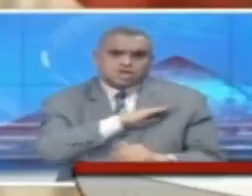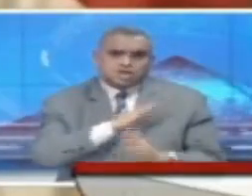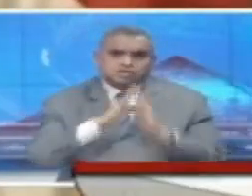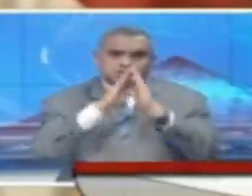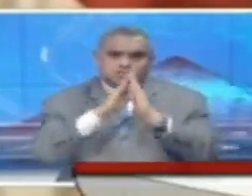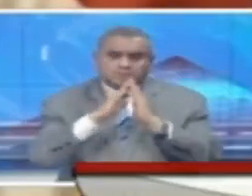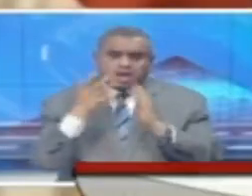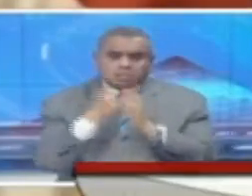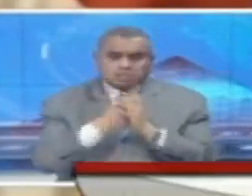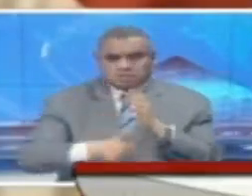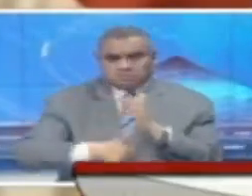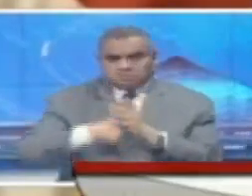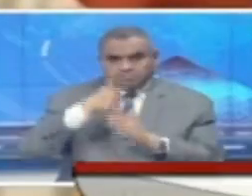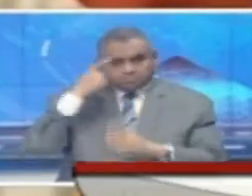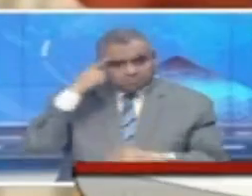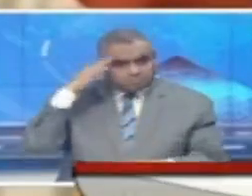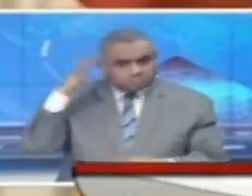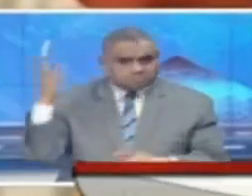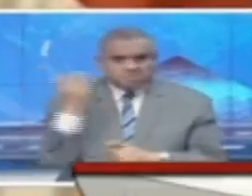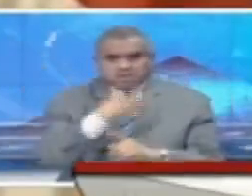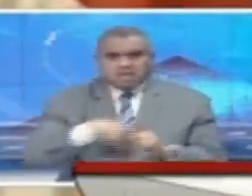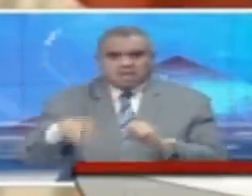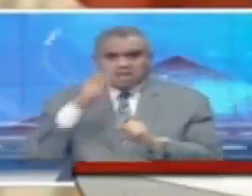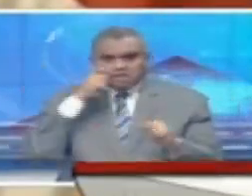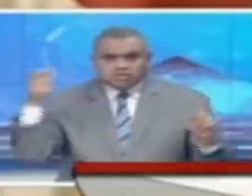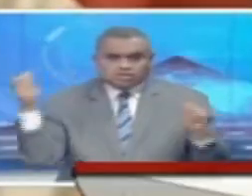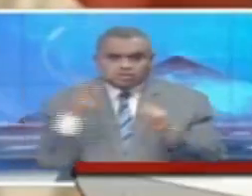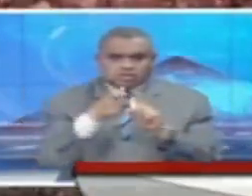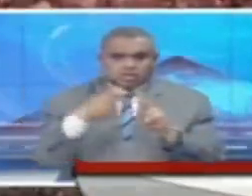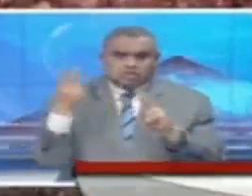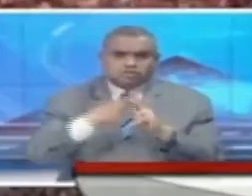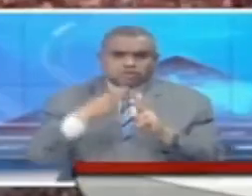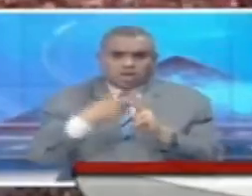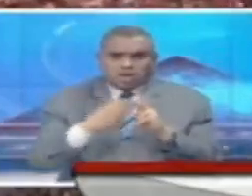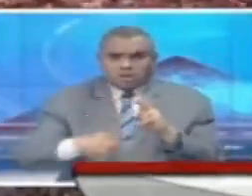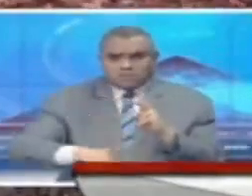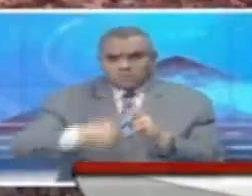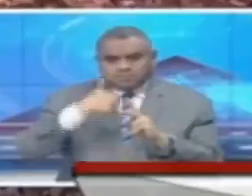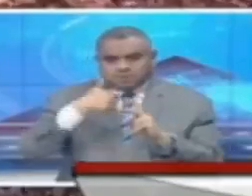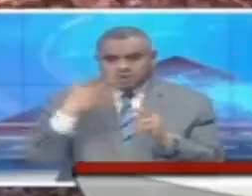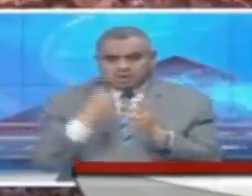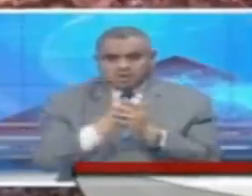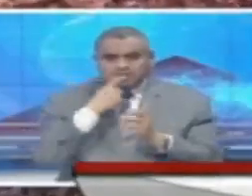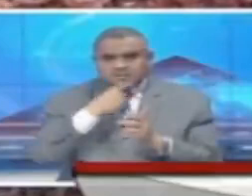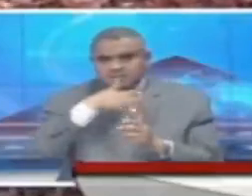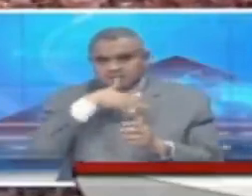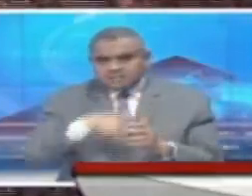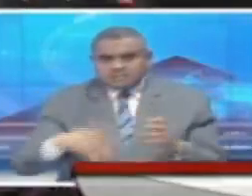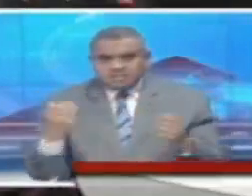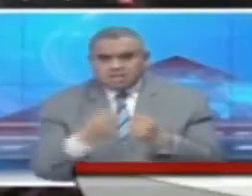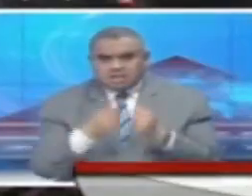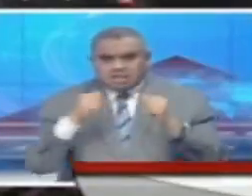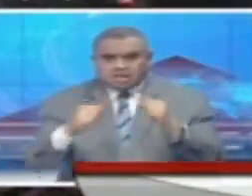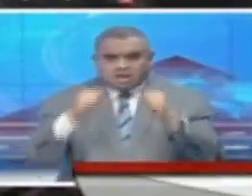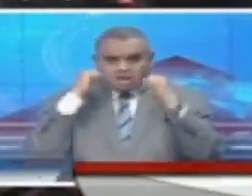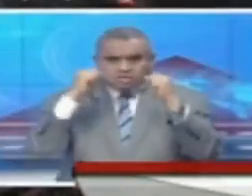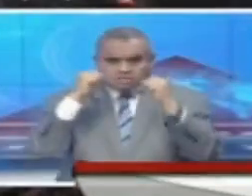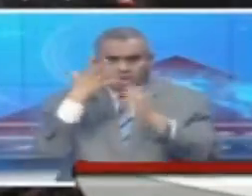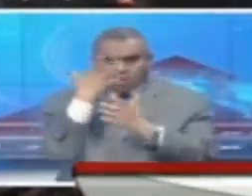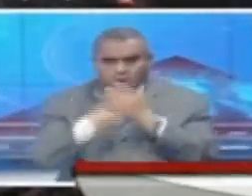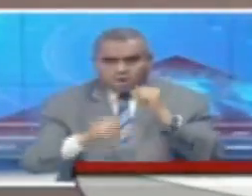الذي أقسم أن يصون ويحمي أمن هذا الشعب العظيم وأن يروي بدمائه ثورة أبناء